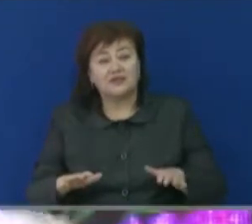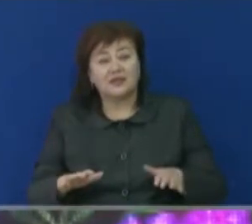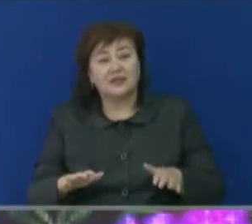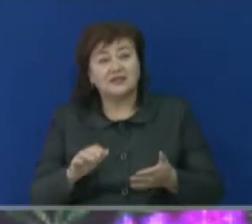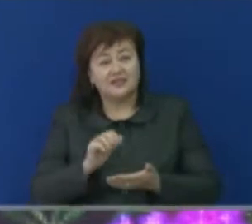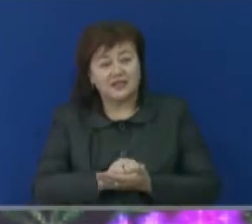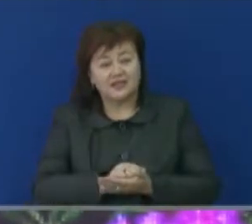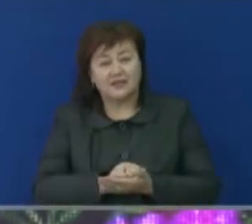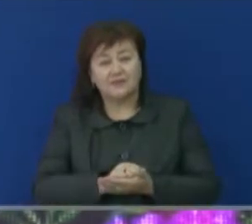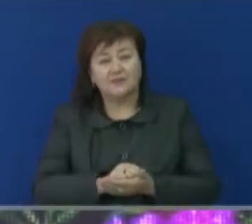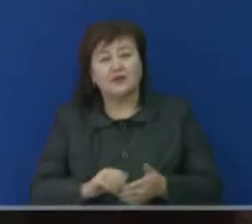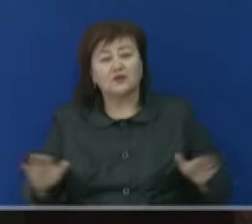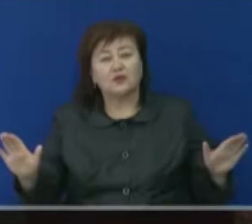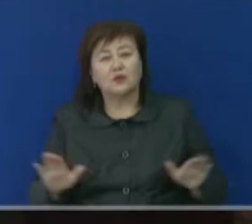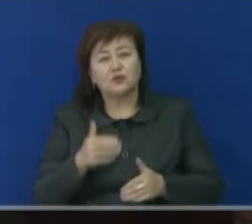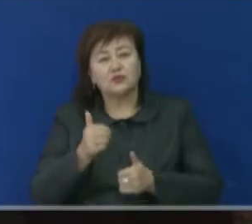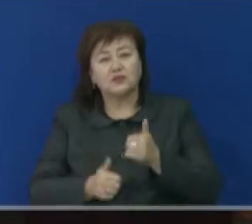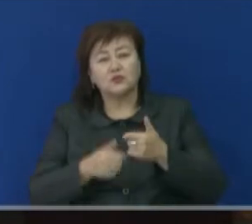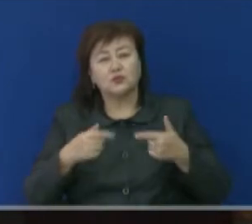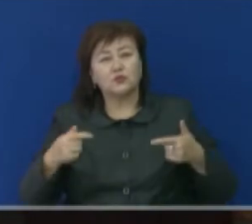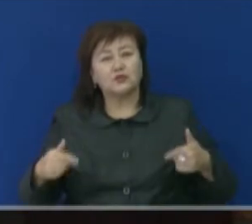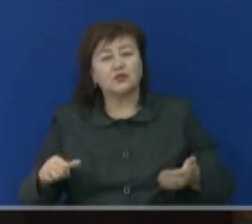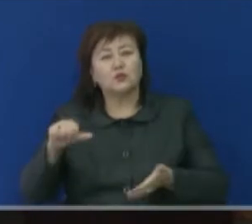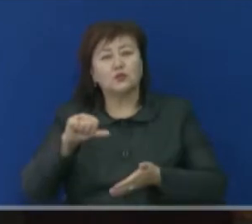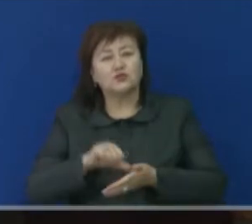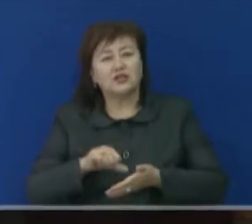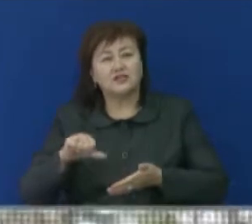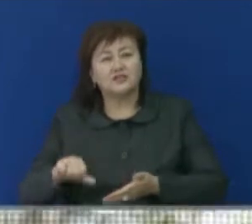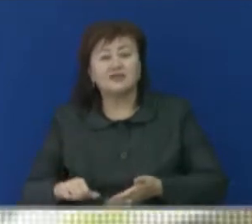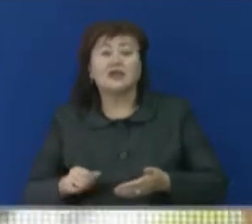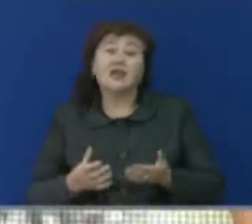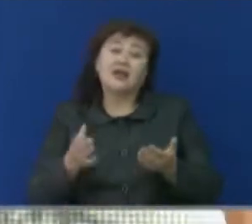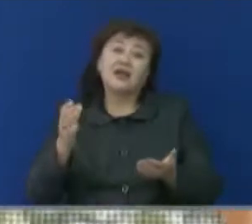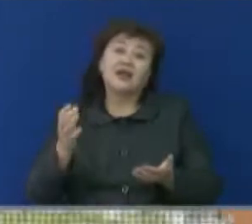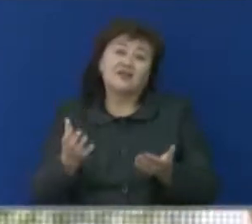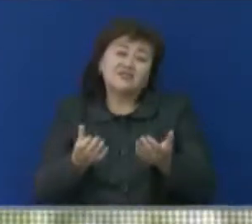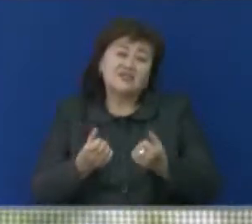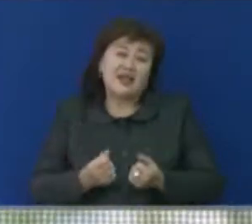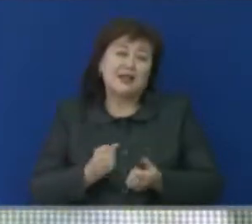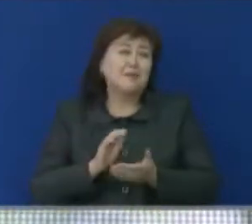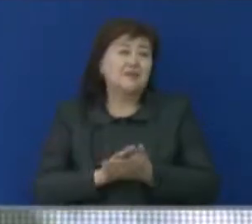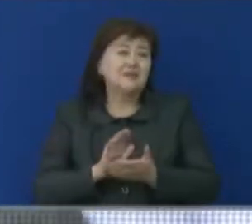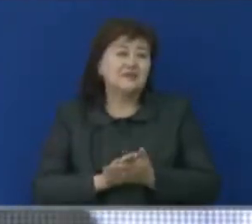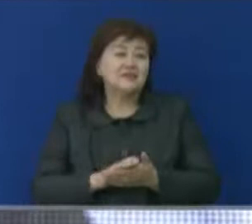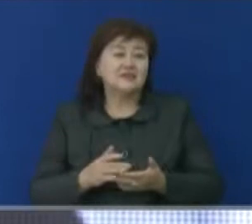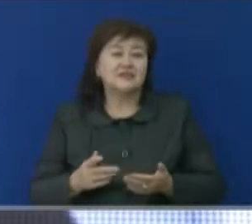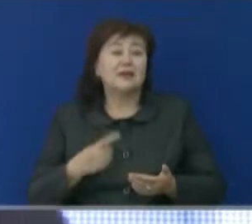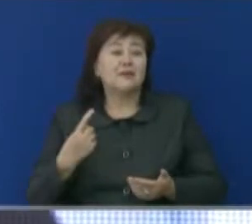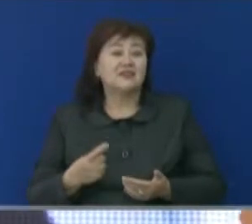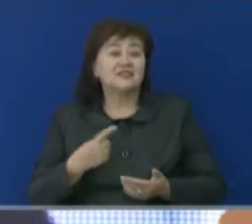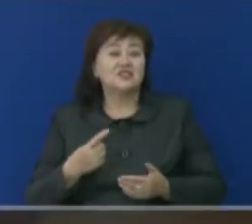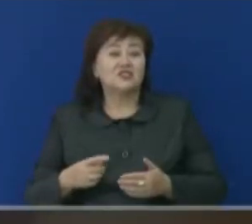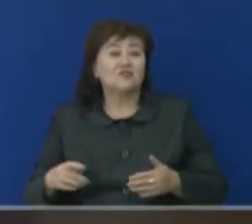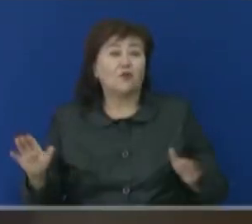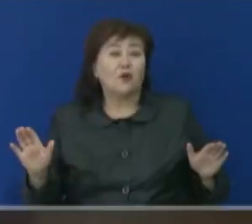атанды. Бұдан бөлек ән байқауының басқа да қатысушылары көрермендер көзайымы, актерлік шеберлігі үшін, аспаптық шеберлігі үшін аталымдары